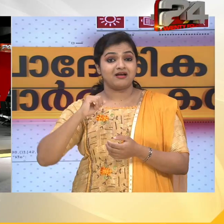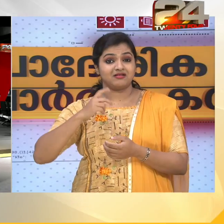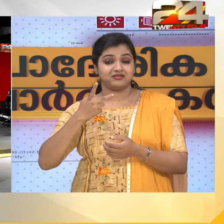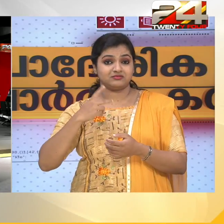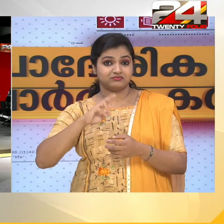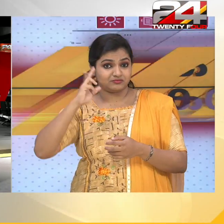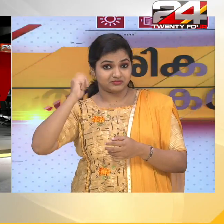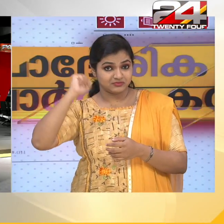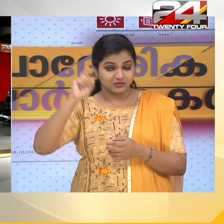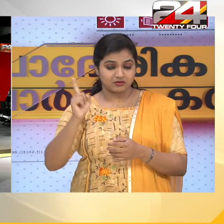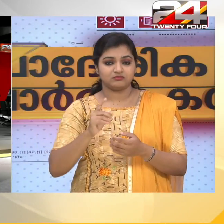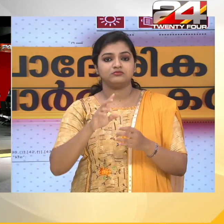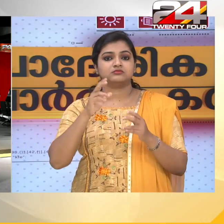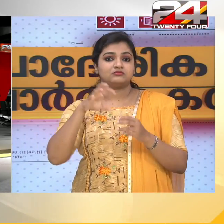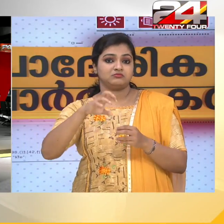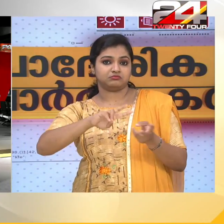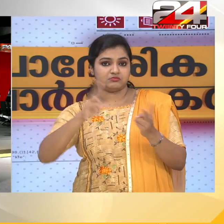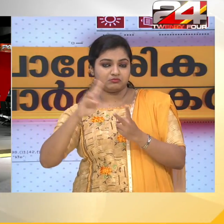ജീവനക്കാർ ആരോപിച്ചു.